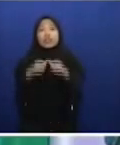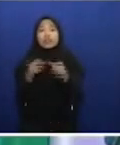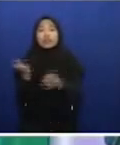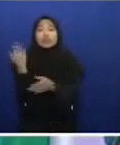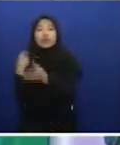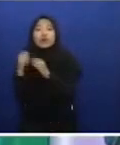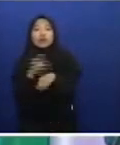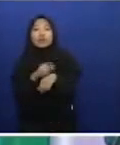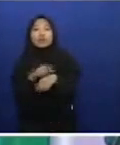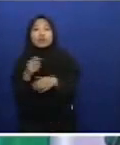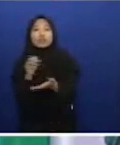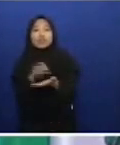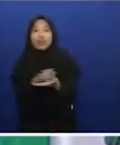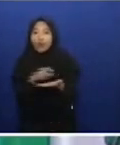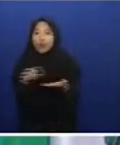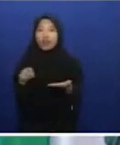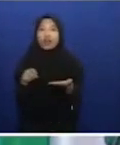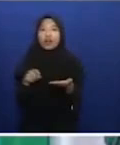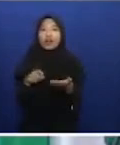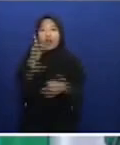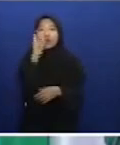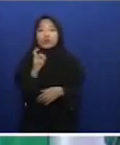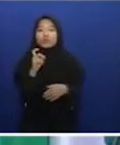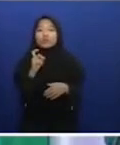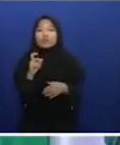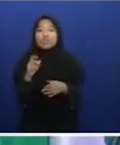Dan waktu itu di kampung saya tidak ada listrik.